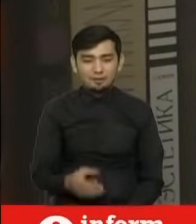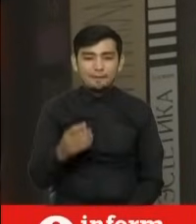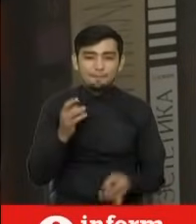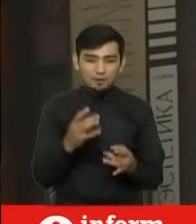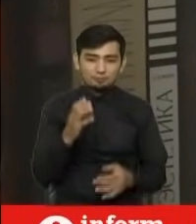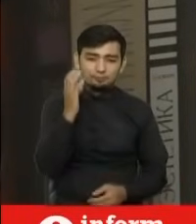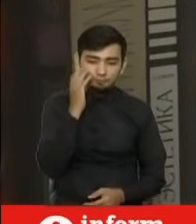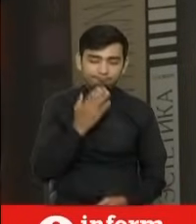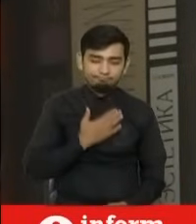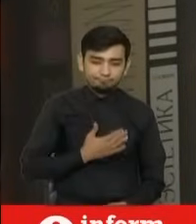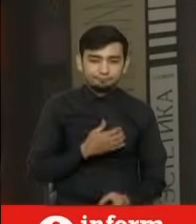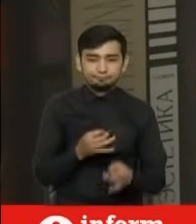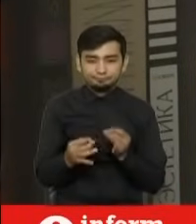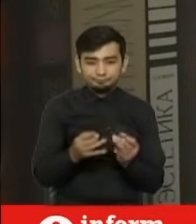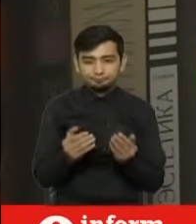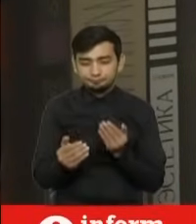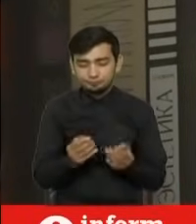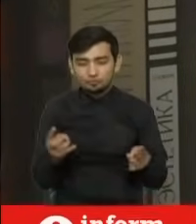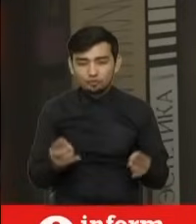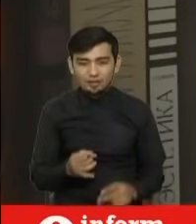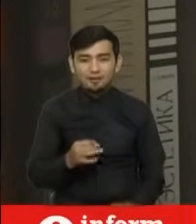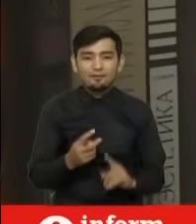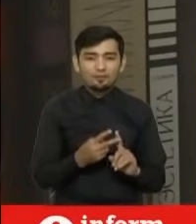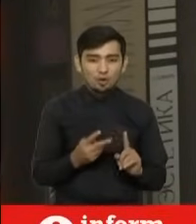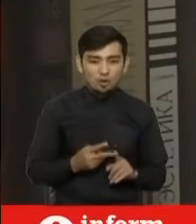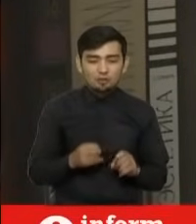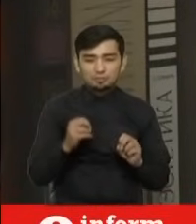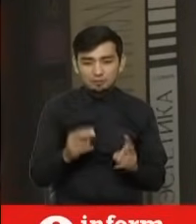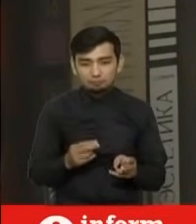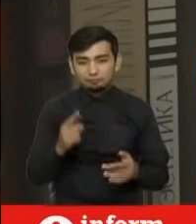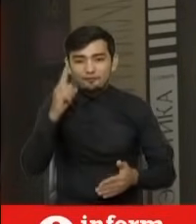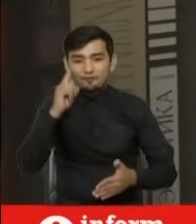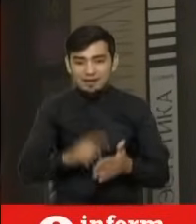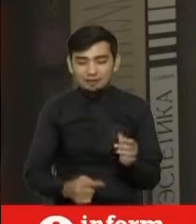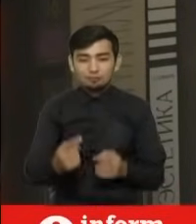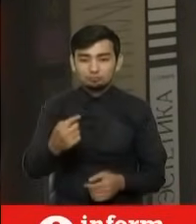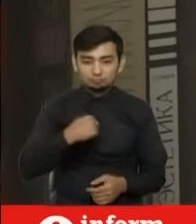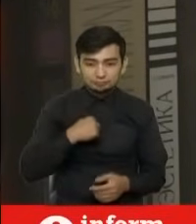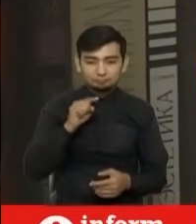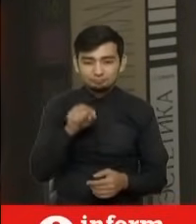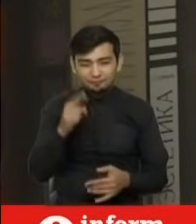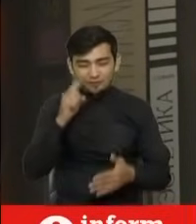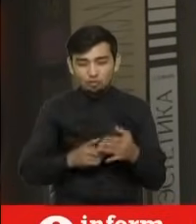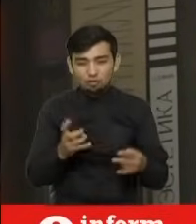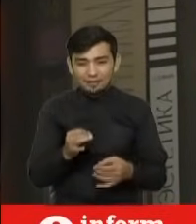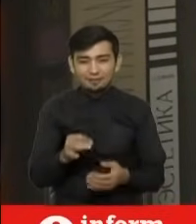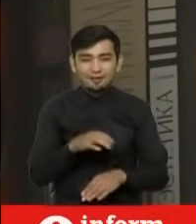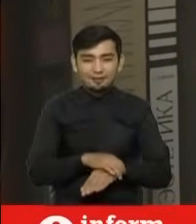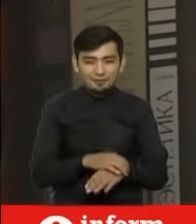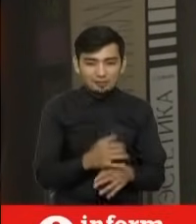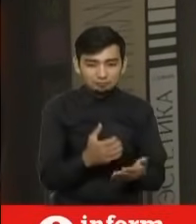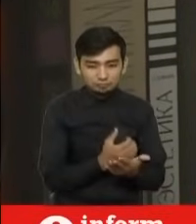поддержите ребёнка второе Создайте доверительную атмосферу и при необходимости Соберите доказательства